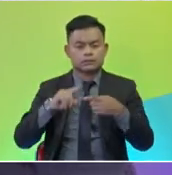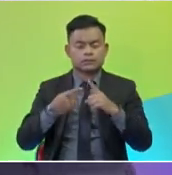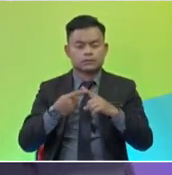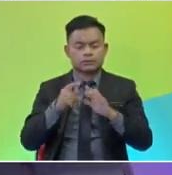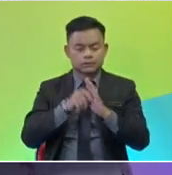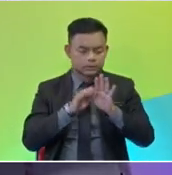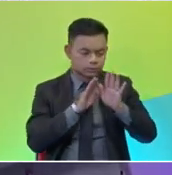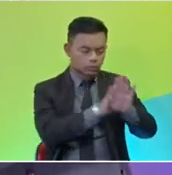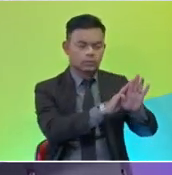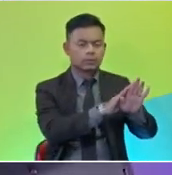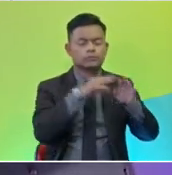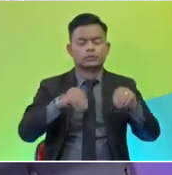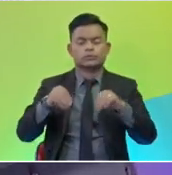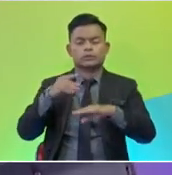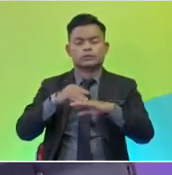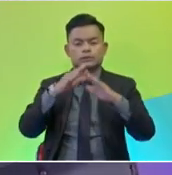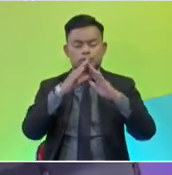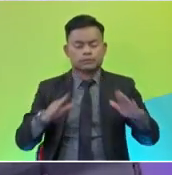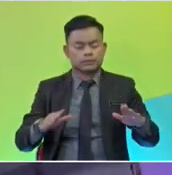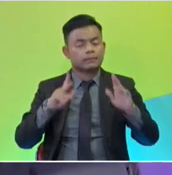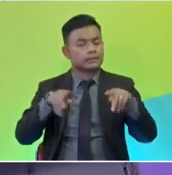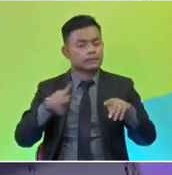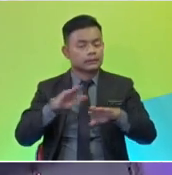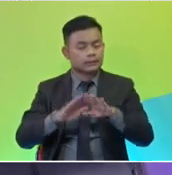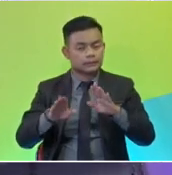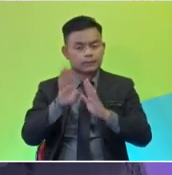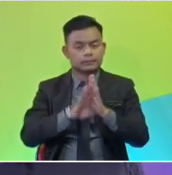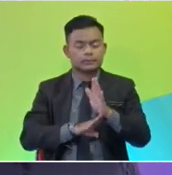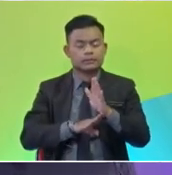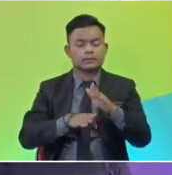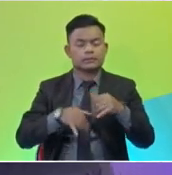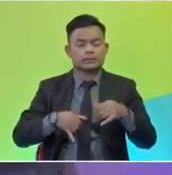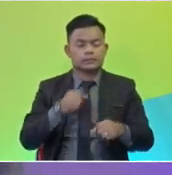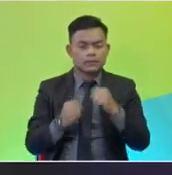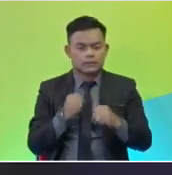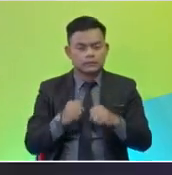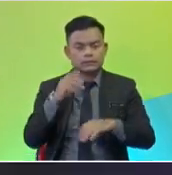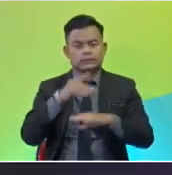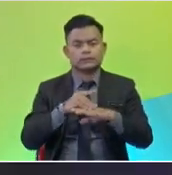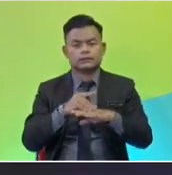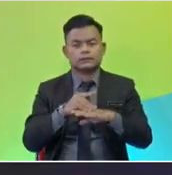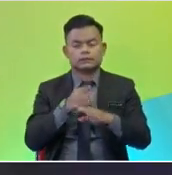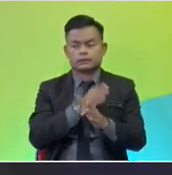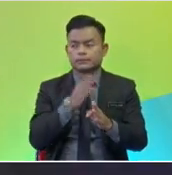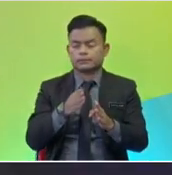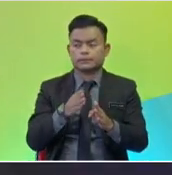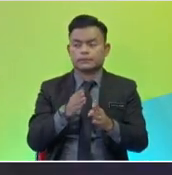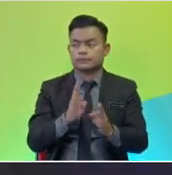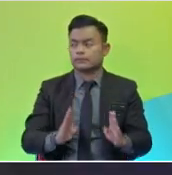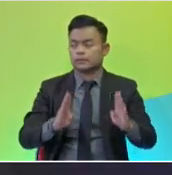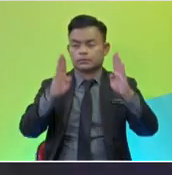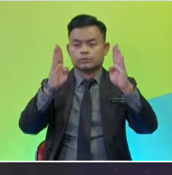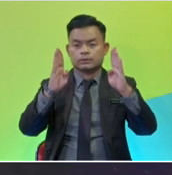murid-murid di rumah dan di sekolah pastikan kita tidak berlari di tepi bangunan sekolah ya seronok memang seronok tapi kalau